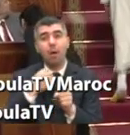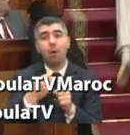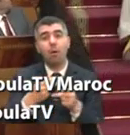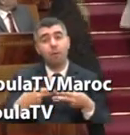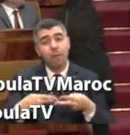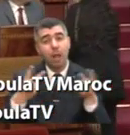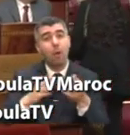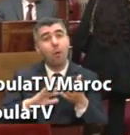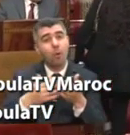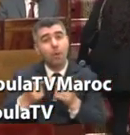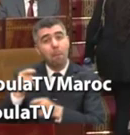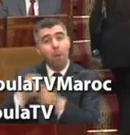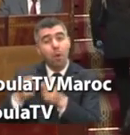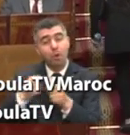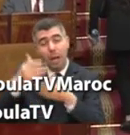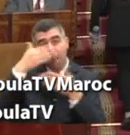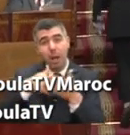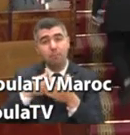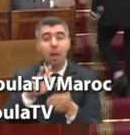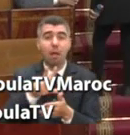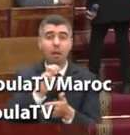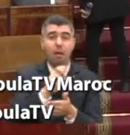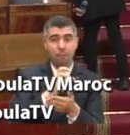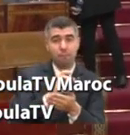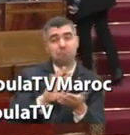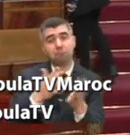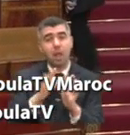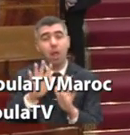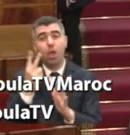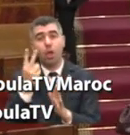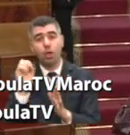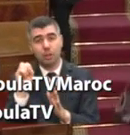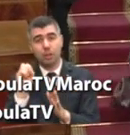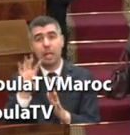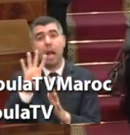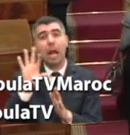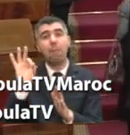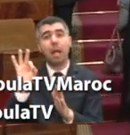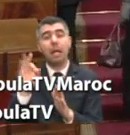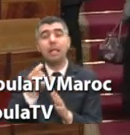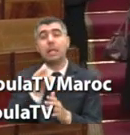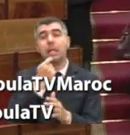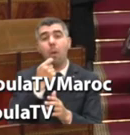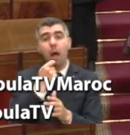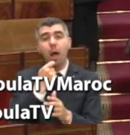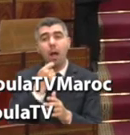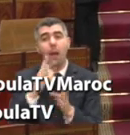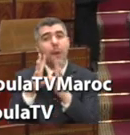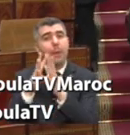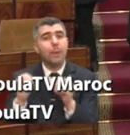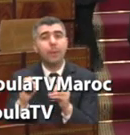معروفة، والإحصائيات تقول أن ما بين 20 حتى 40 دواء هي التي تنقطع بشكل